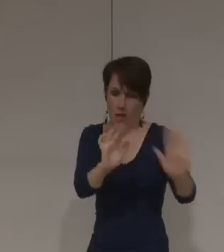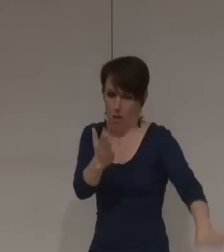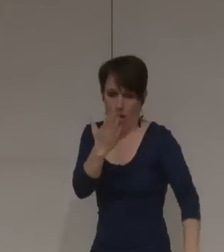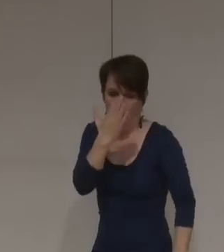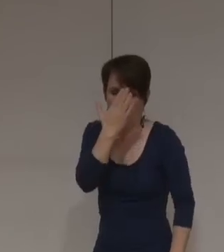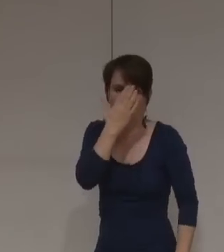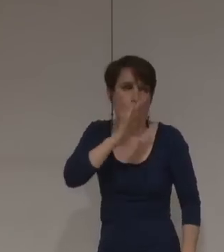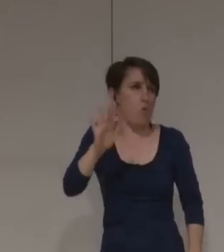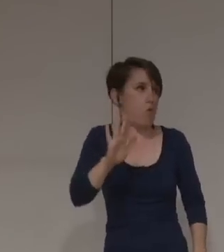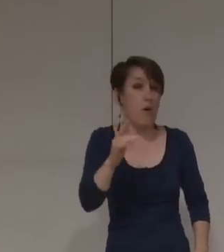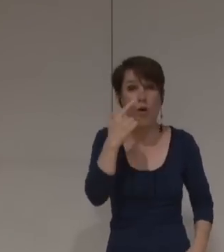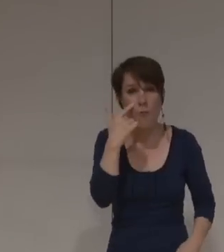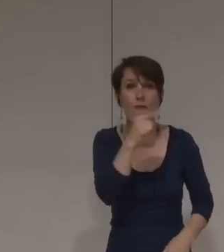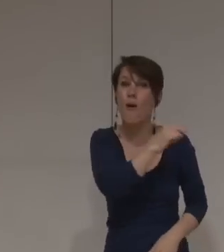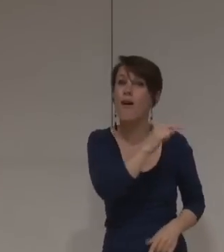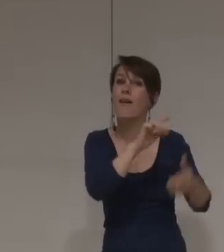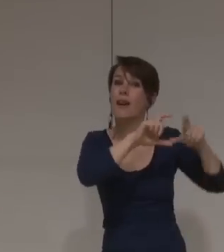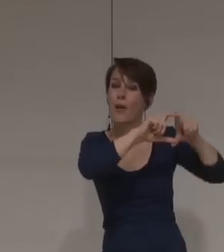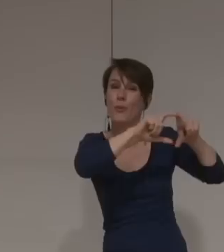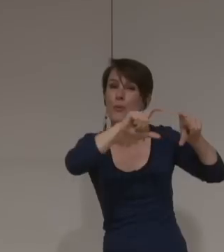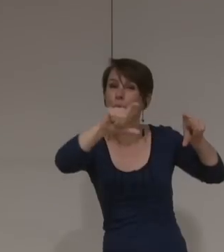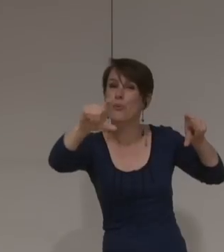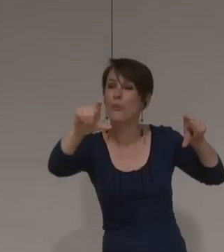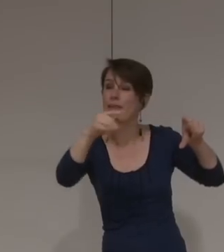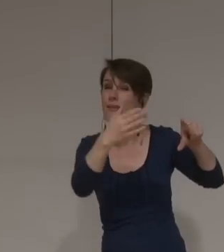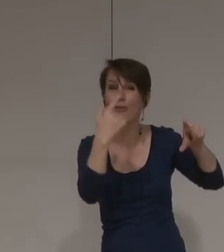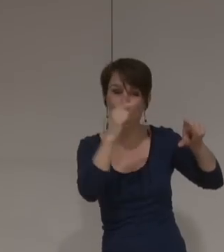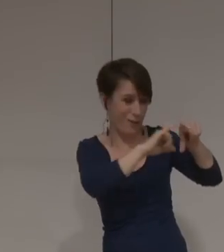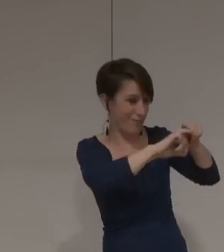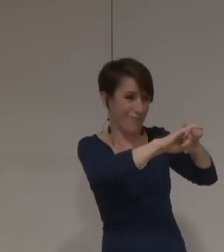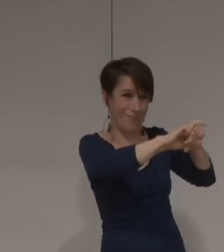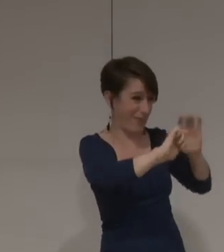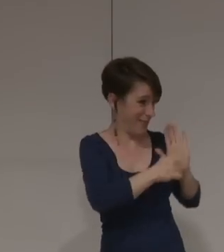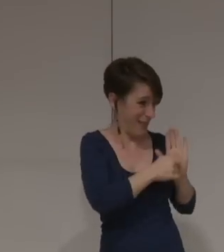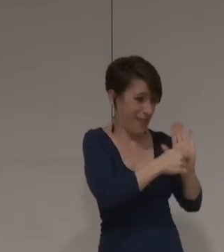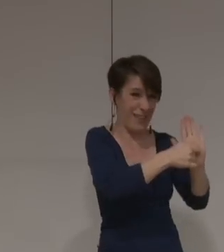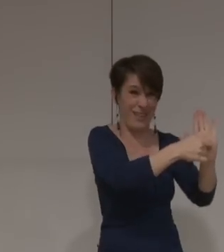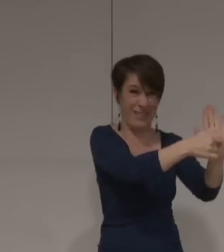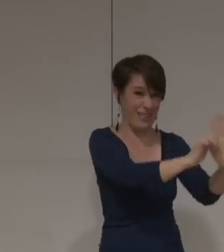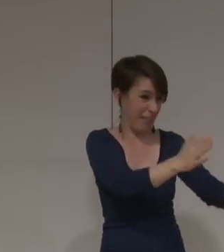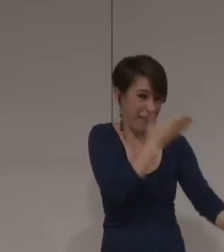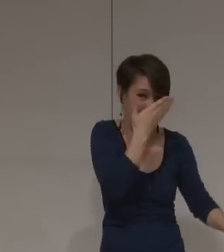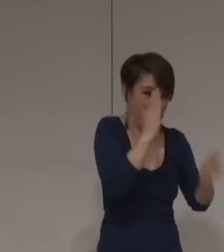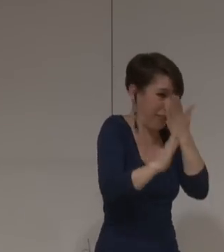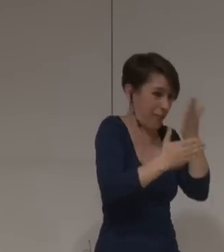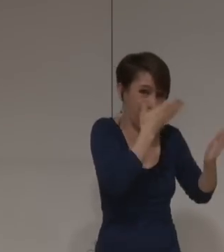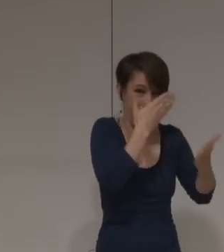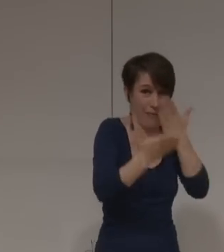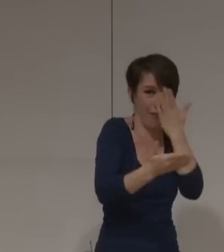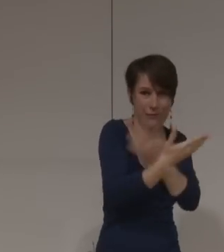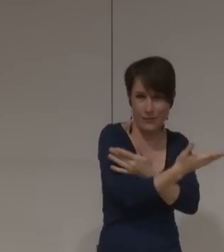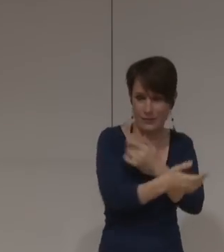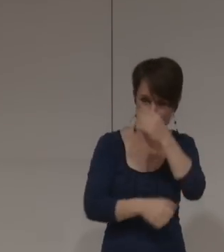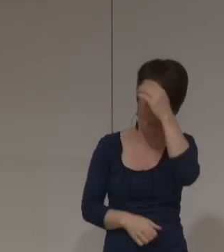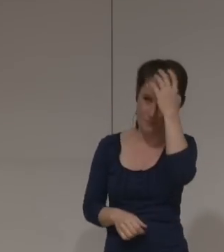pouvez le voir en rappel donc sur l'écran et observer toutes les dates clés de cette